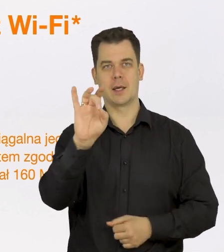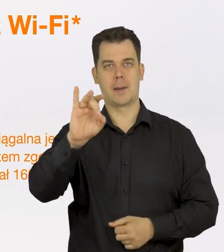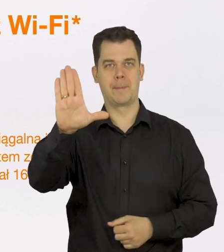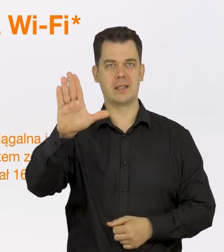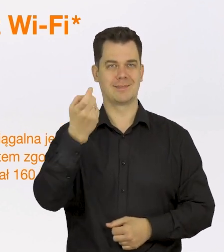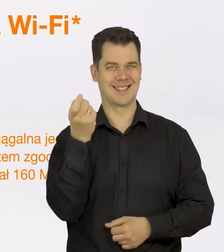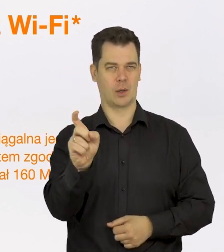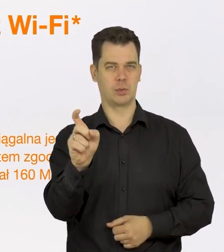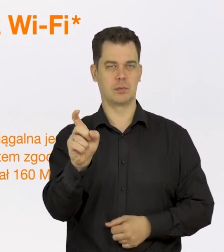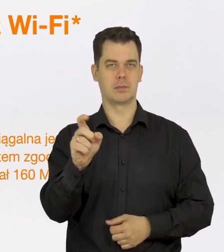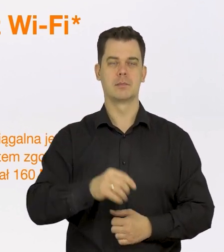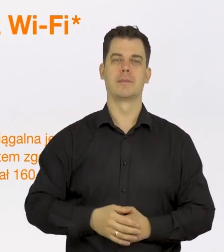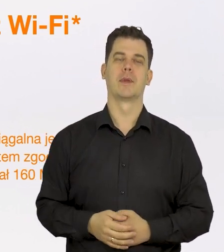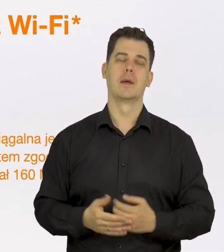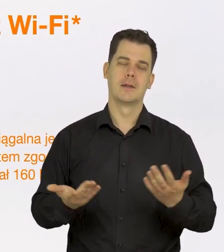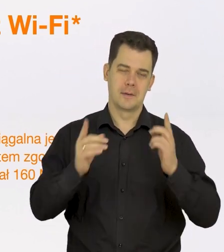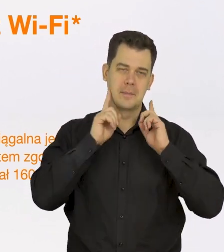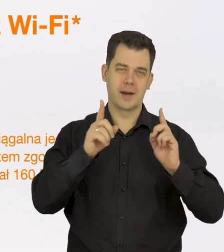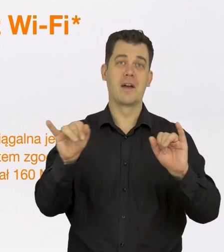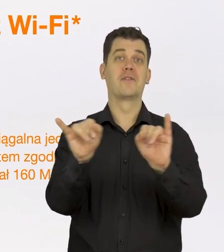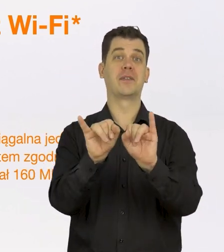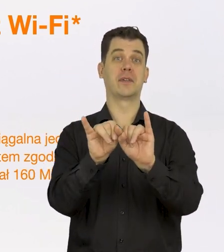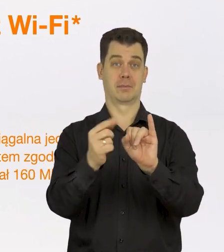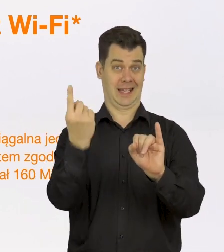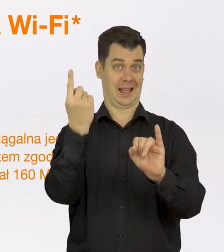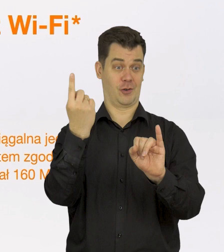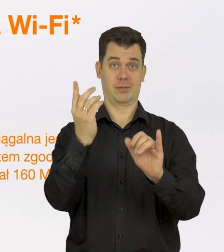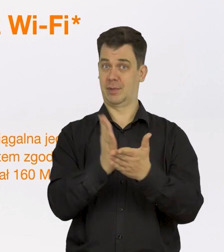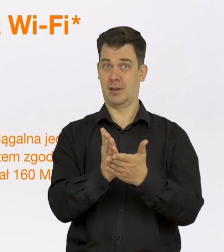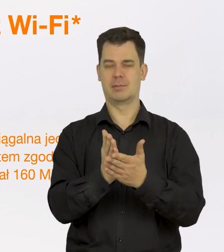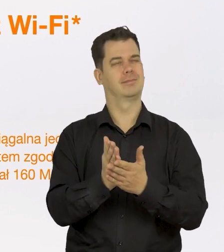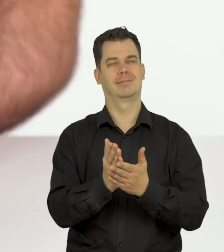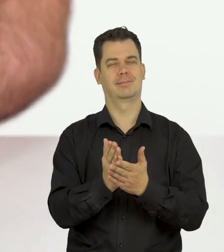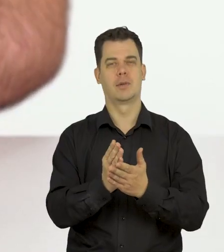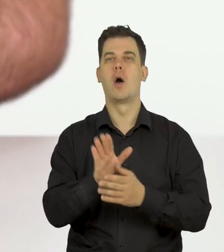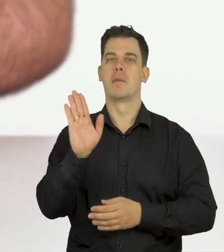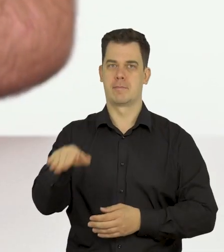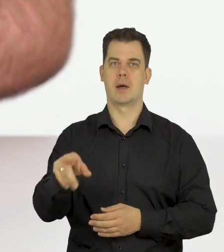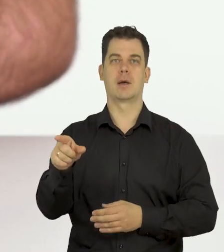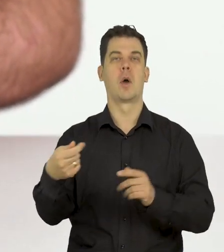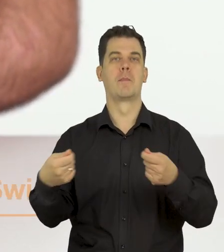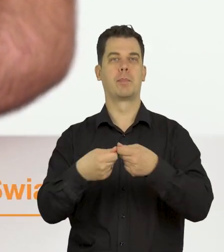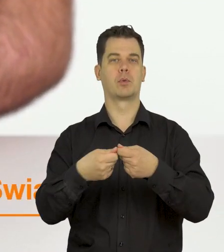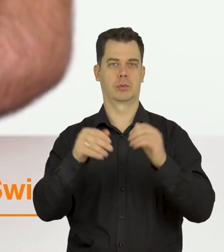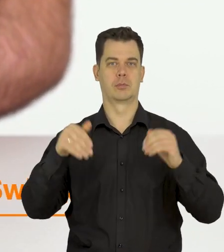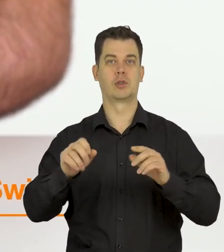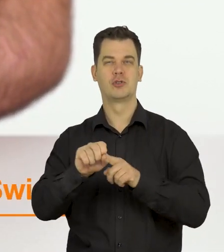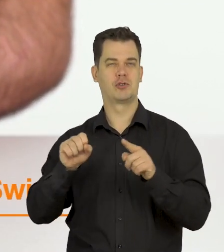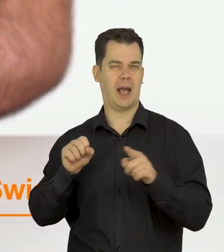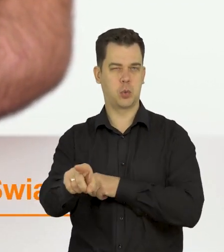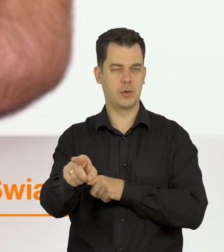gigabit na sekundę. Oczywiście Wi-Fi to nie jedyna funkcja Fanboxa. Ma on złącze do podłączenia